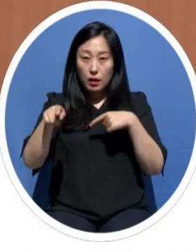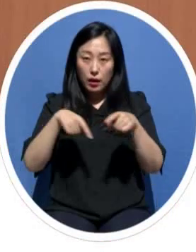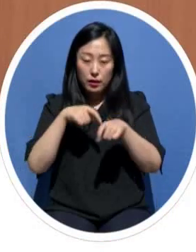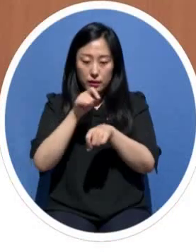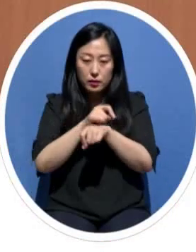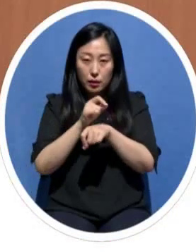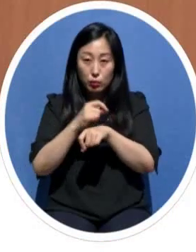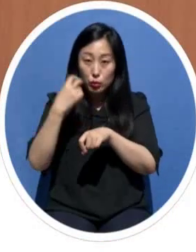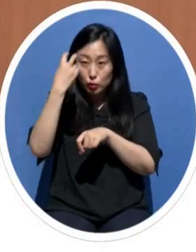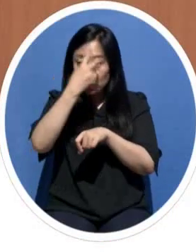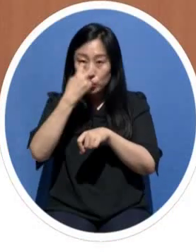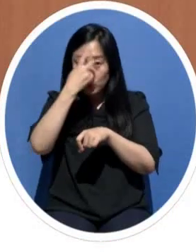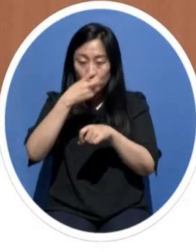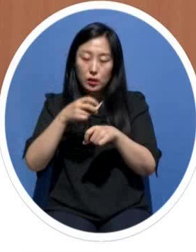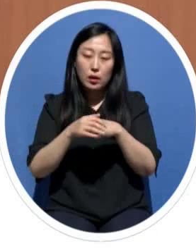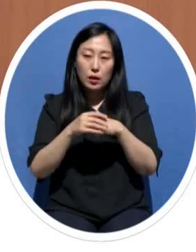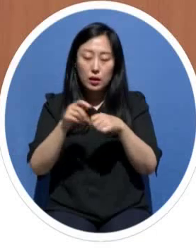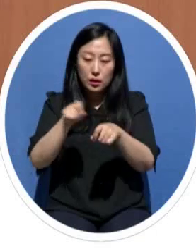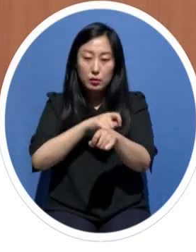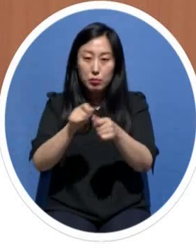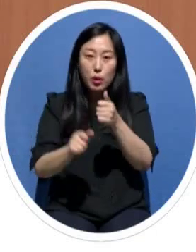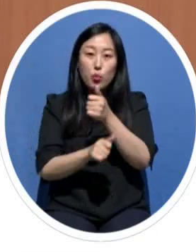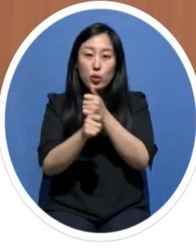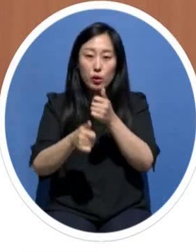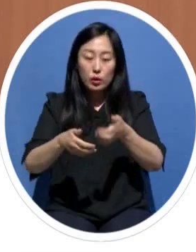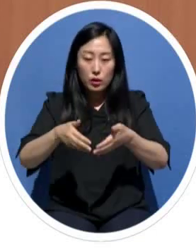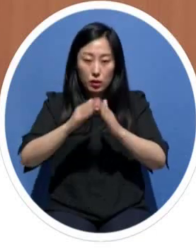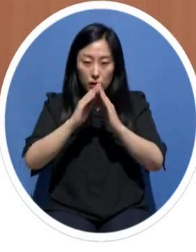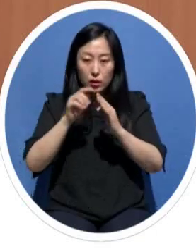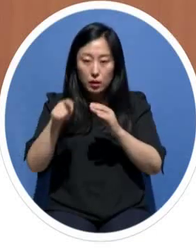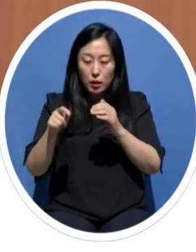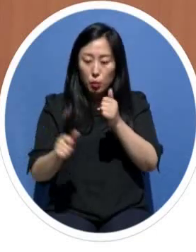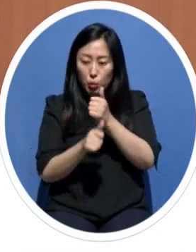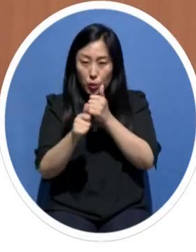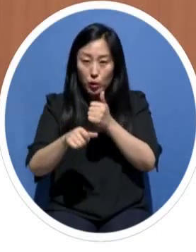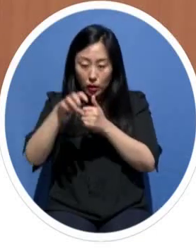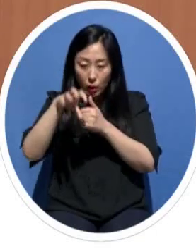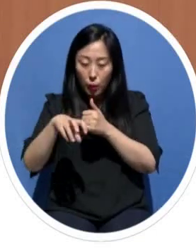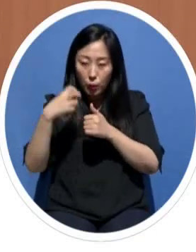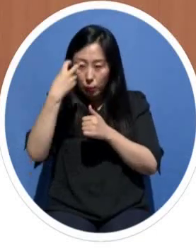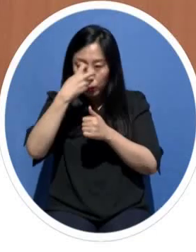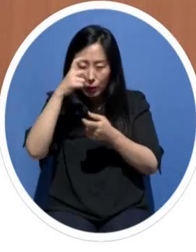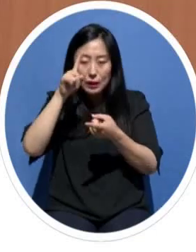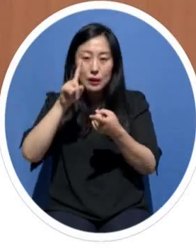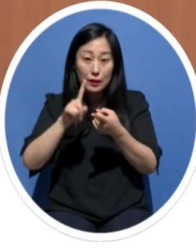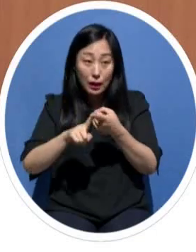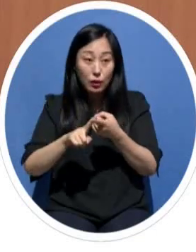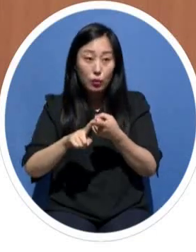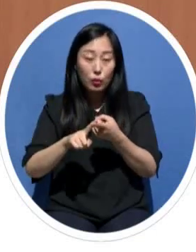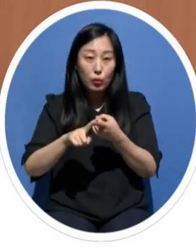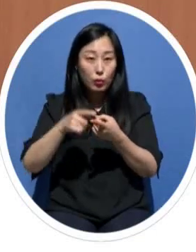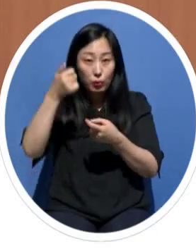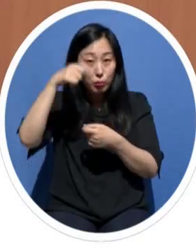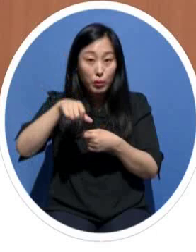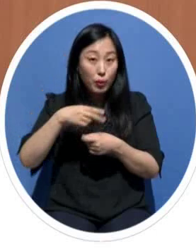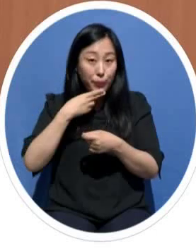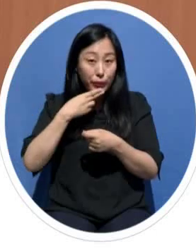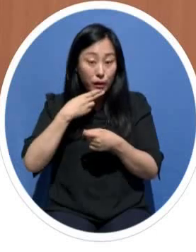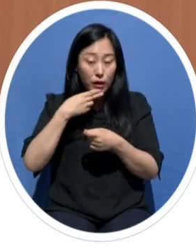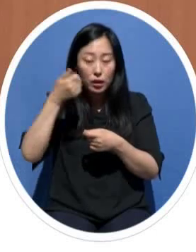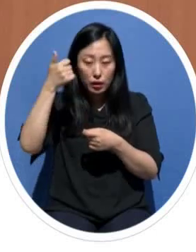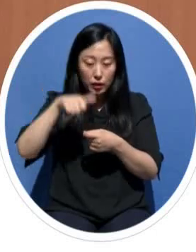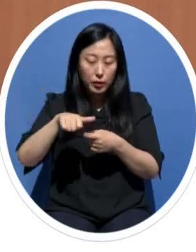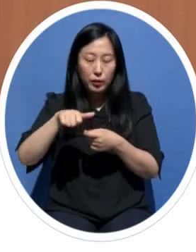행정사무조사특별위원회 구성 결의안을 의회 운영위원회에서 심사 보고한 바와 같이 의결하고자 하는데 이익 없으십니까? 이익